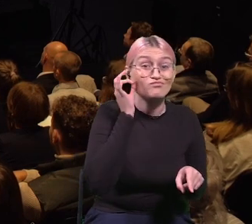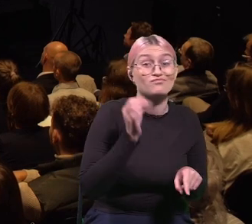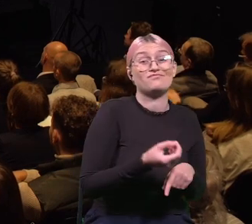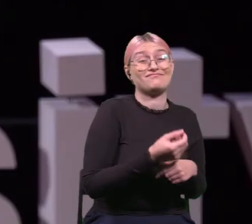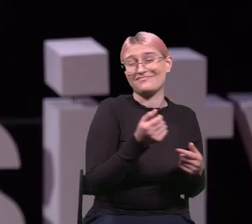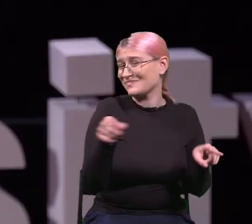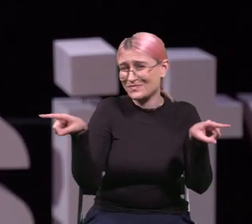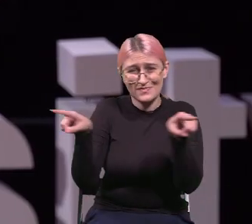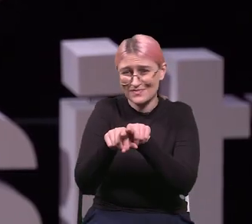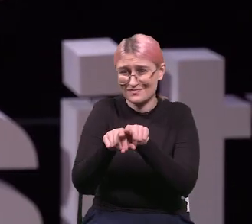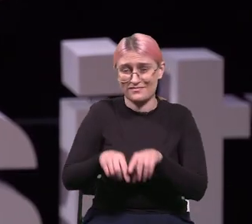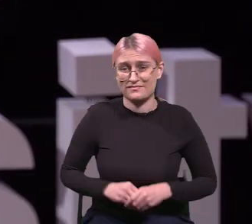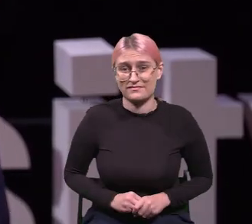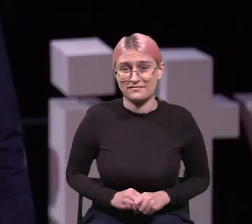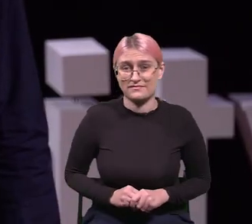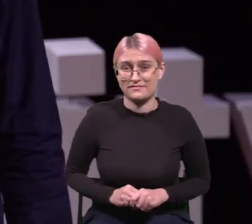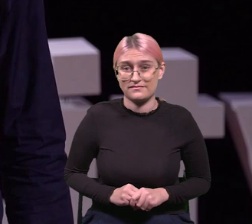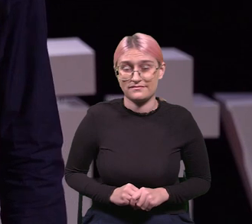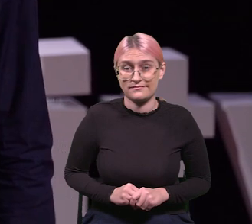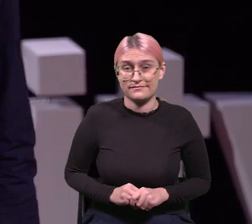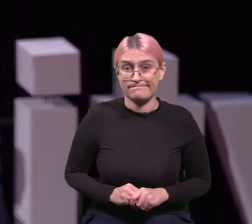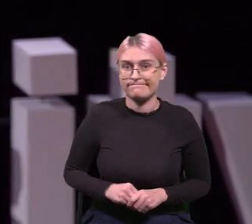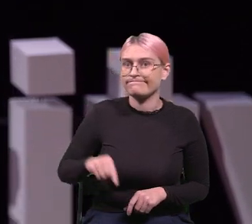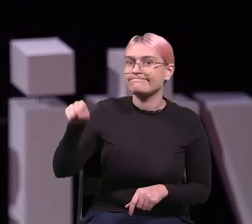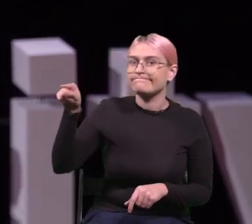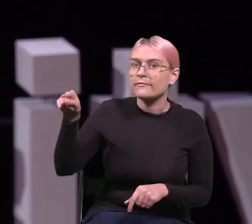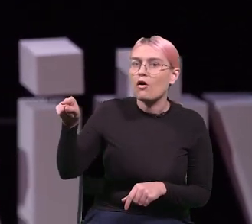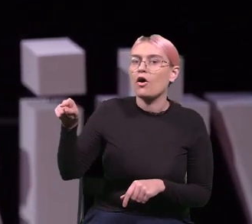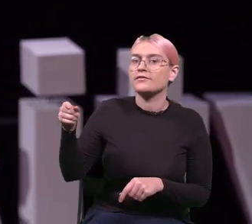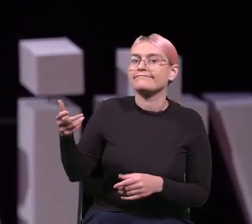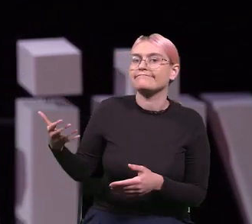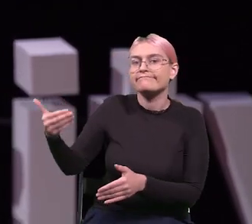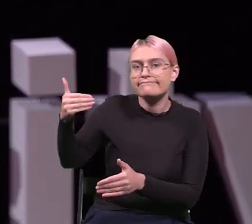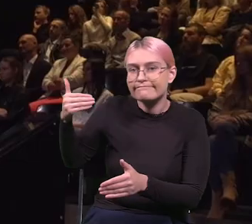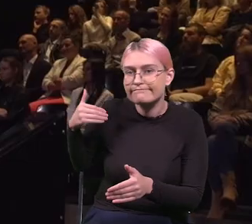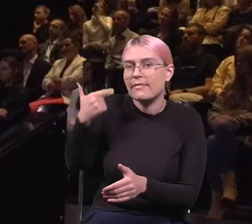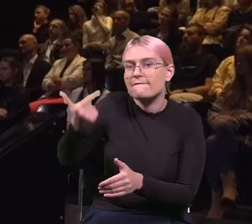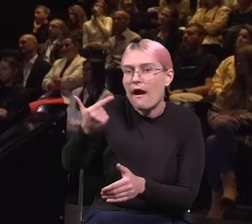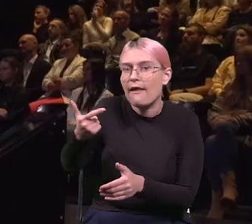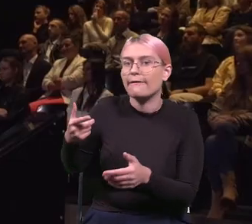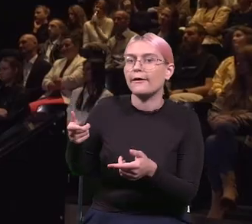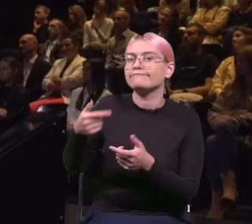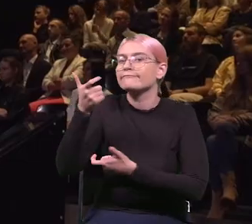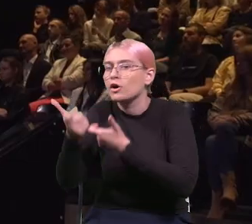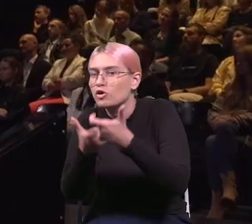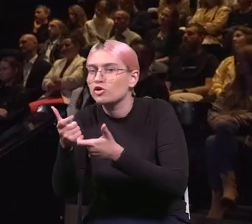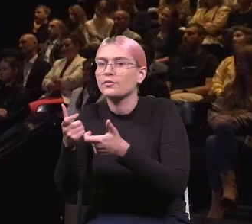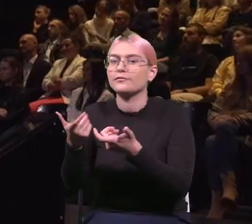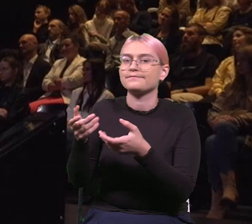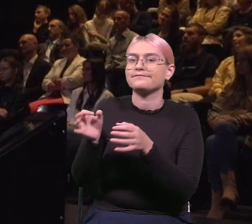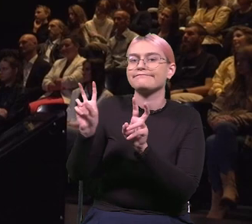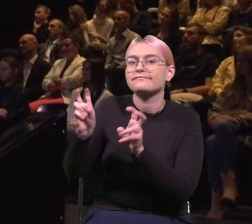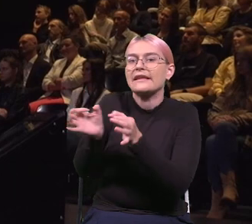roku Marek robił tak zwaną historię kredytową. Chodziło mu o to, żeby pracując na umowy terminowe, bo takie były